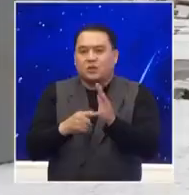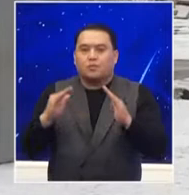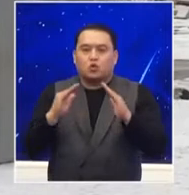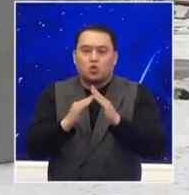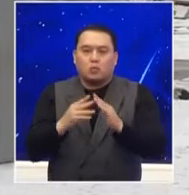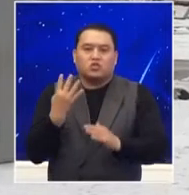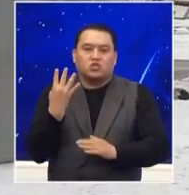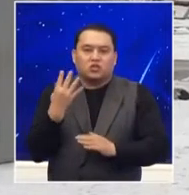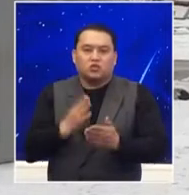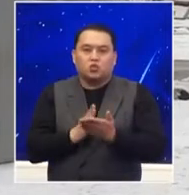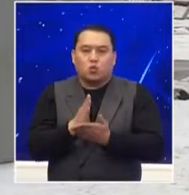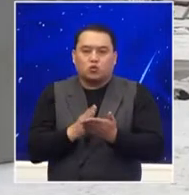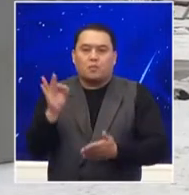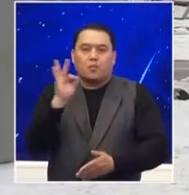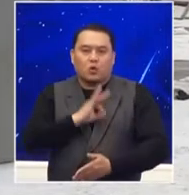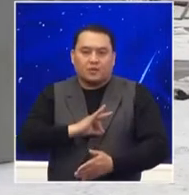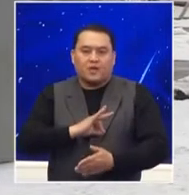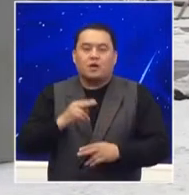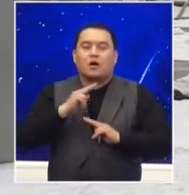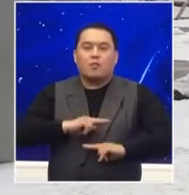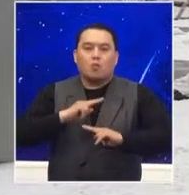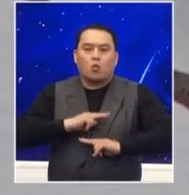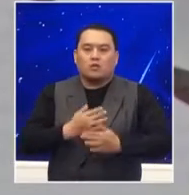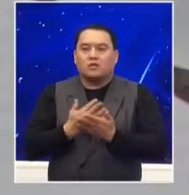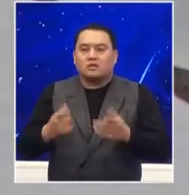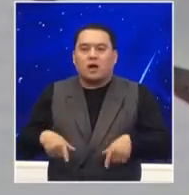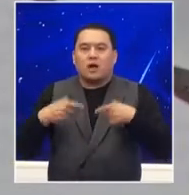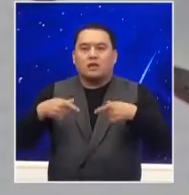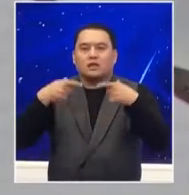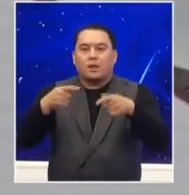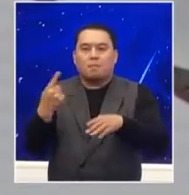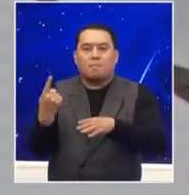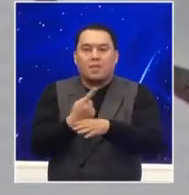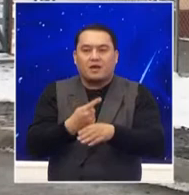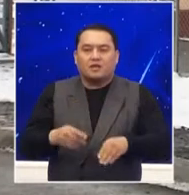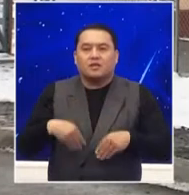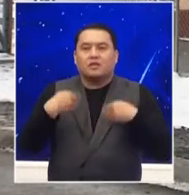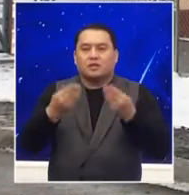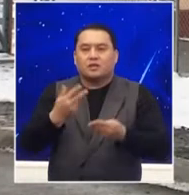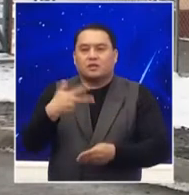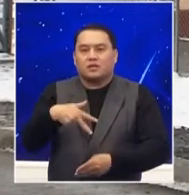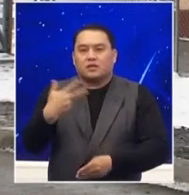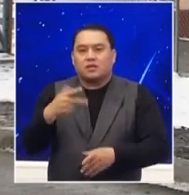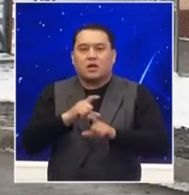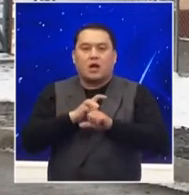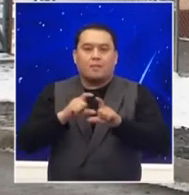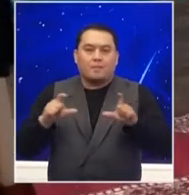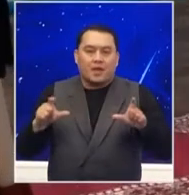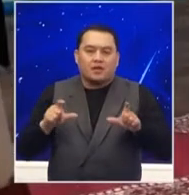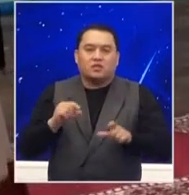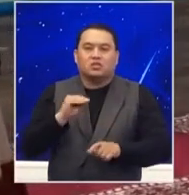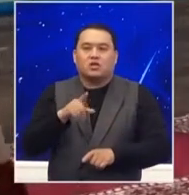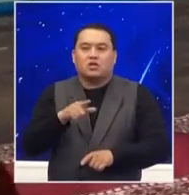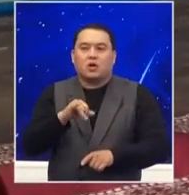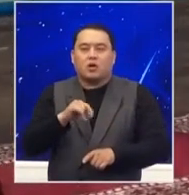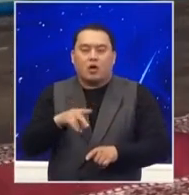4 из которых для служебного пользования. Работы ведутся в несколько этапов. На первом уже сданы 33 жилых объекта. Глава Жетысусского края